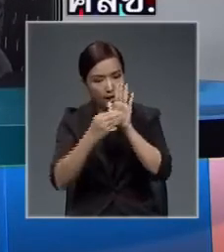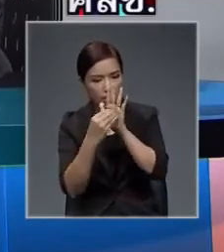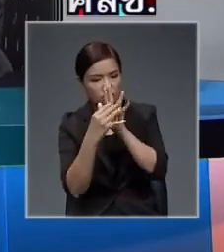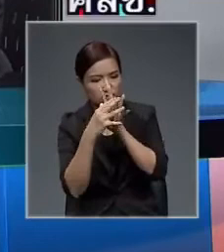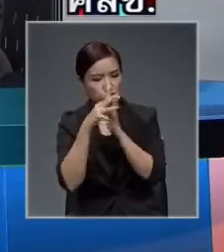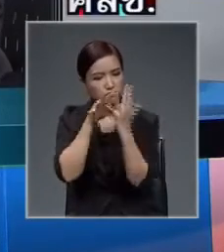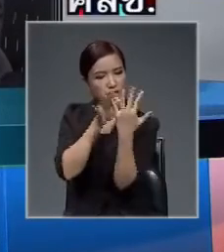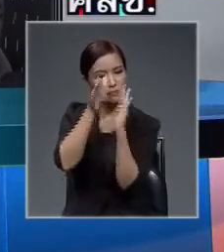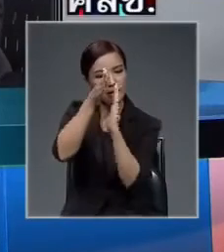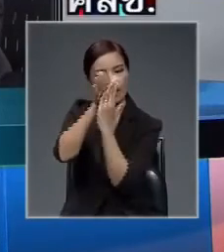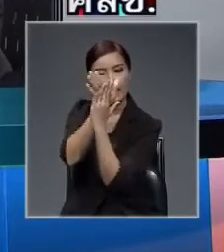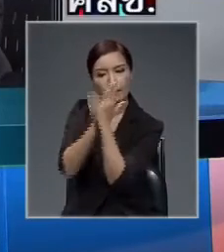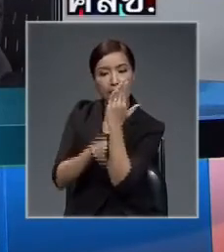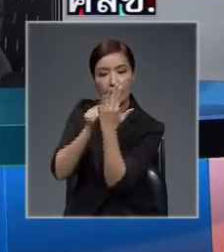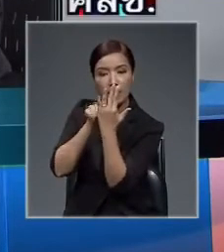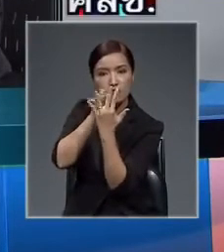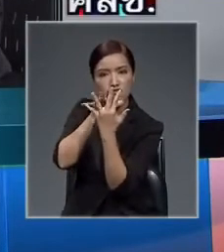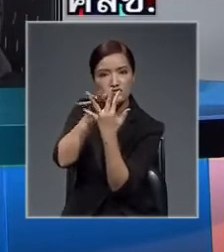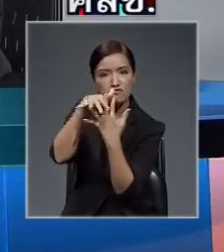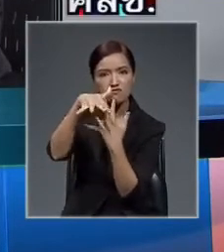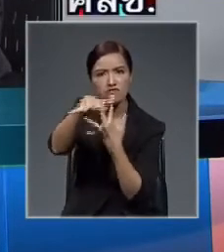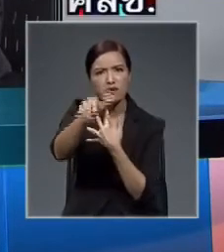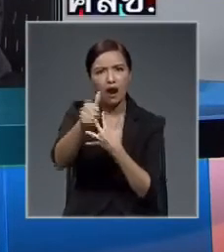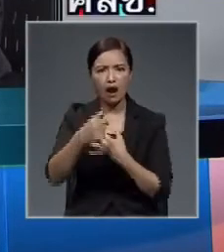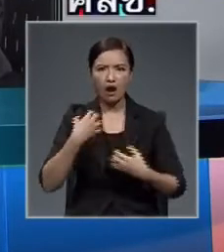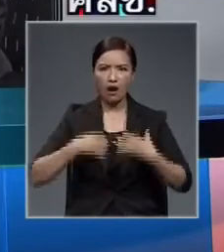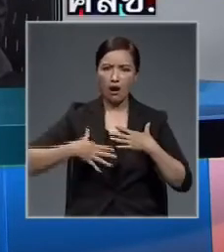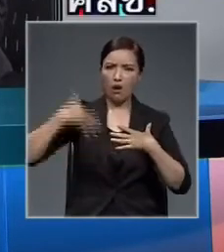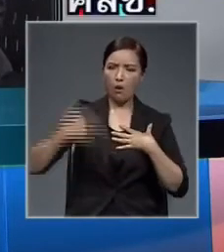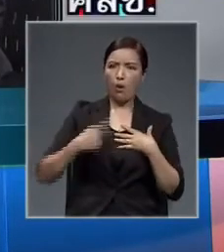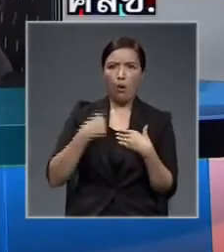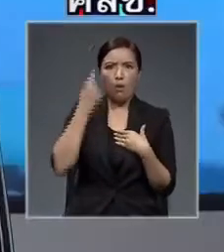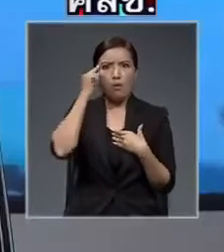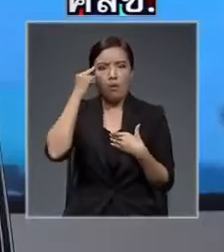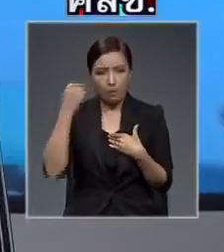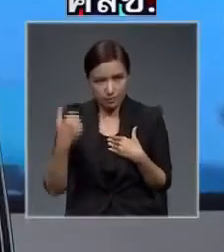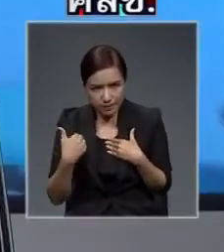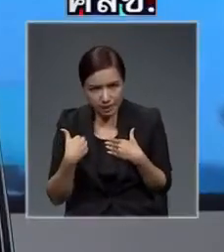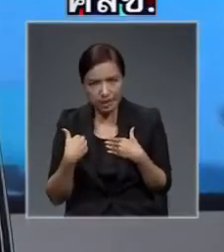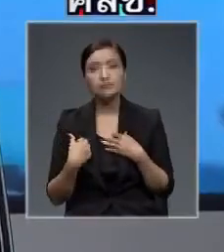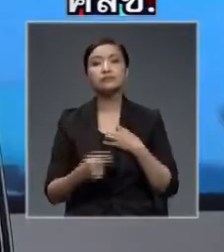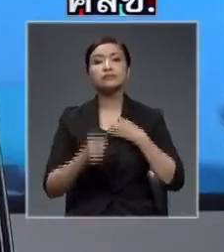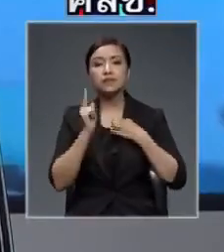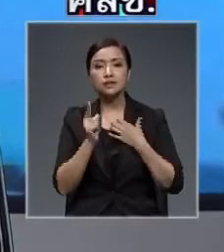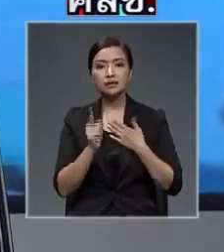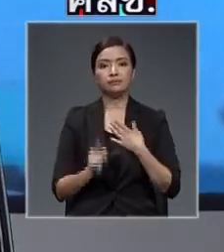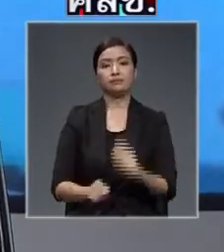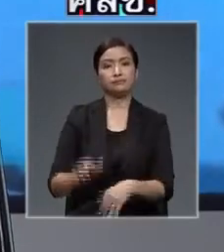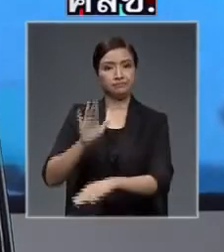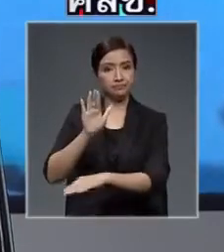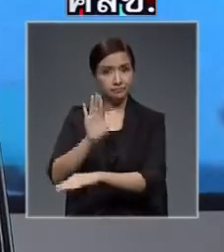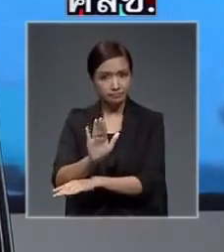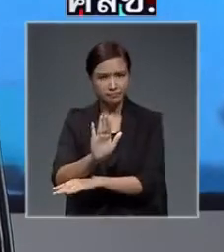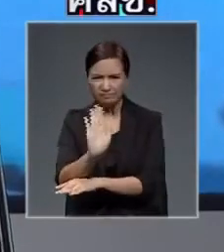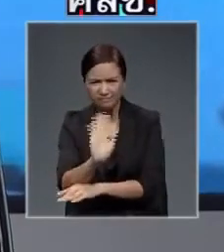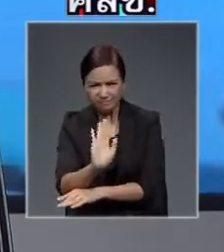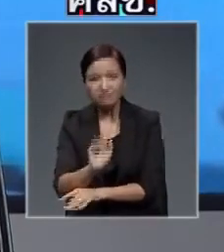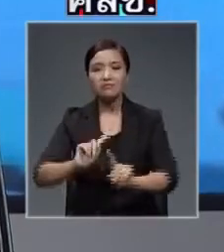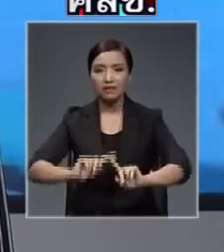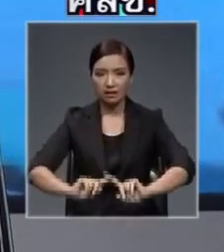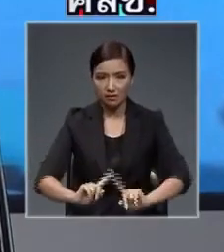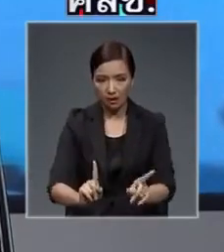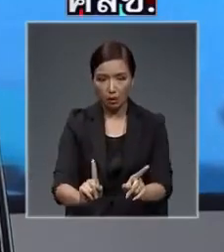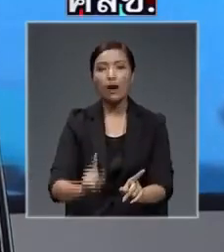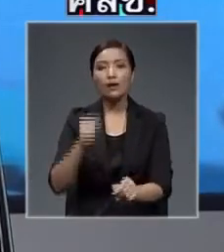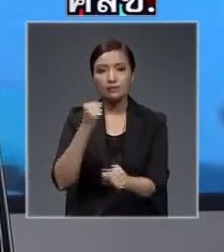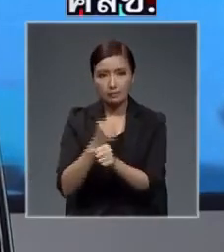ประชาชนที่อยู่บ้านข้างๆก็ได้รับความเดือดร้อนโดยไม่รู้ตัวเลย คือไม่ได้หมายความว่าห้ามที่จะไปตั้งหรือว่าเปิดคลินิกแล้วก็มีเครื่องเอ็กซเรย์เ